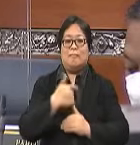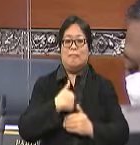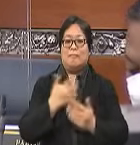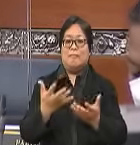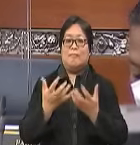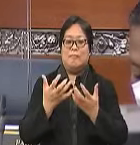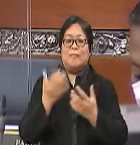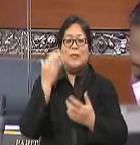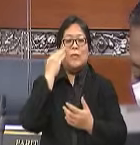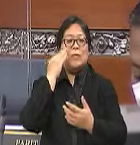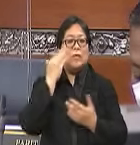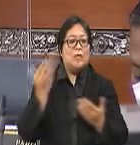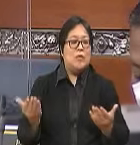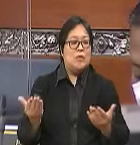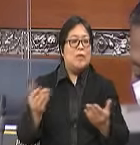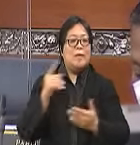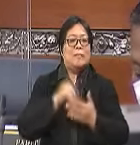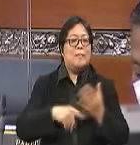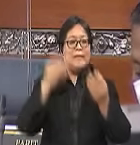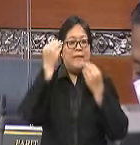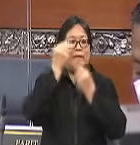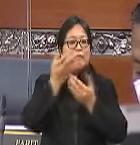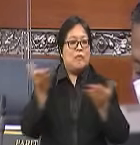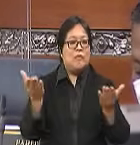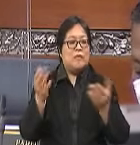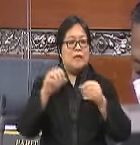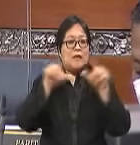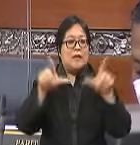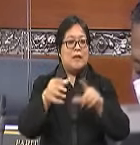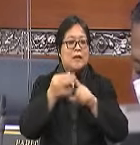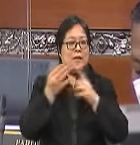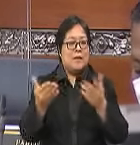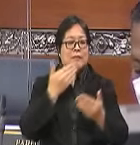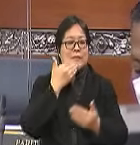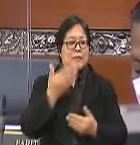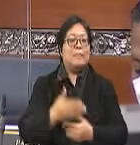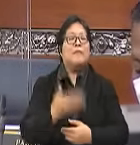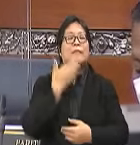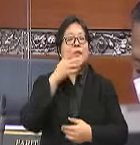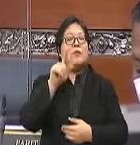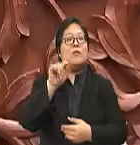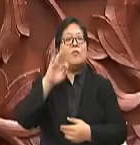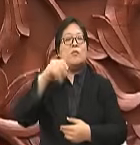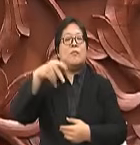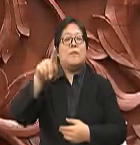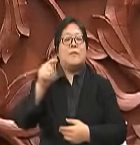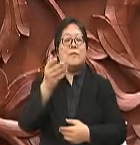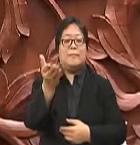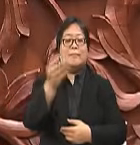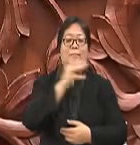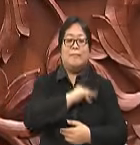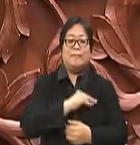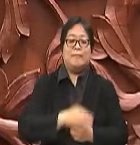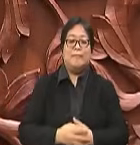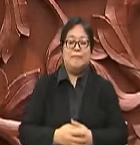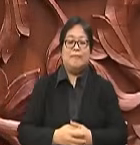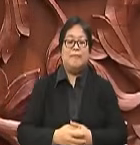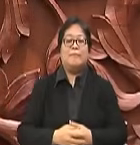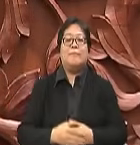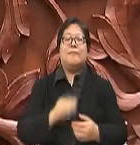mau mengetahui dari segi perkembangannya mengenai siji kelas ini meski dompet Hello menteri